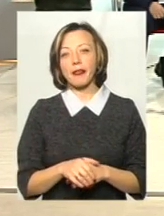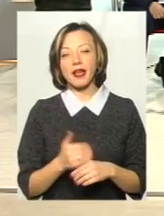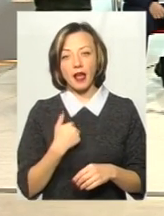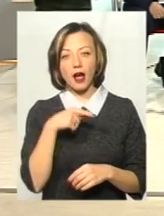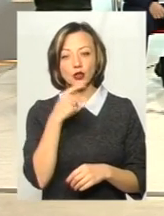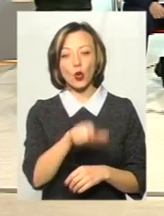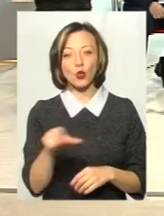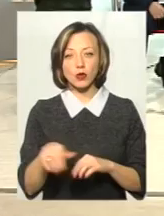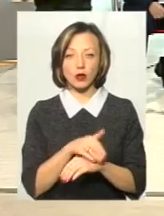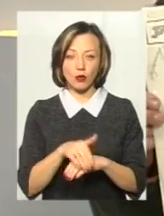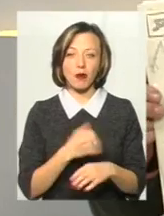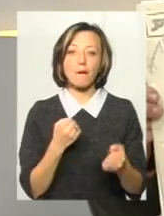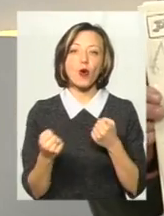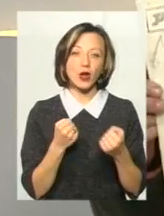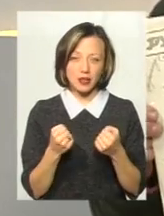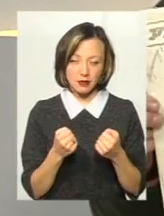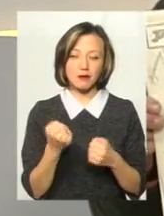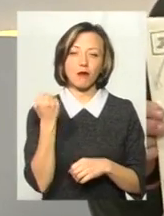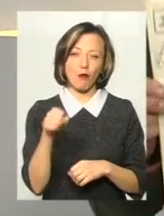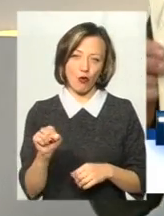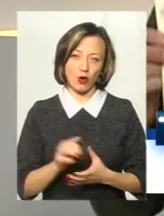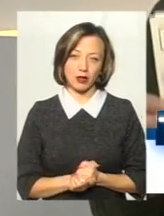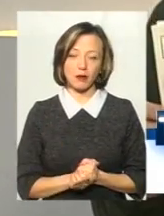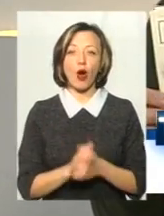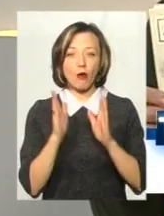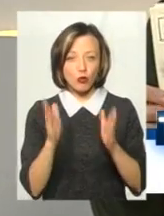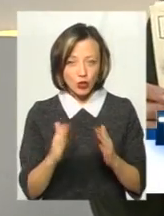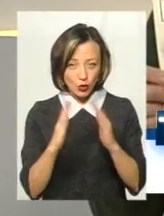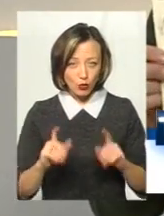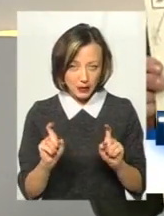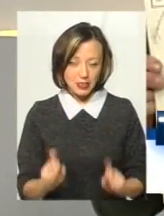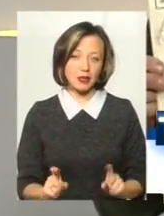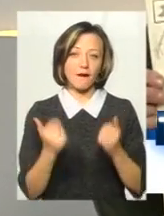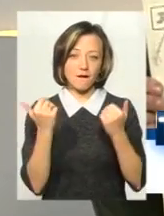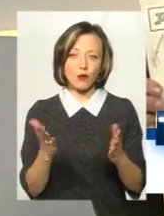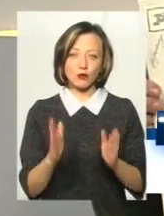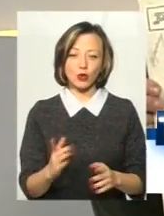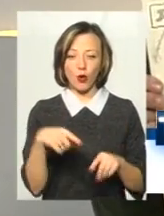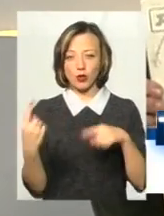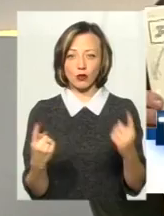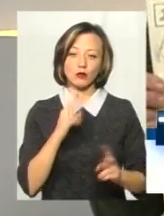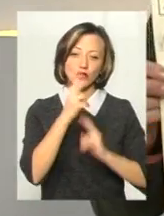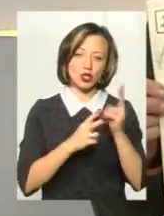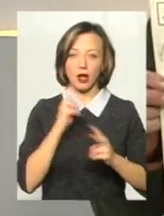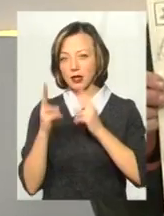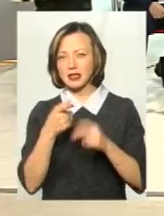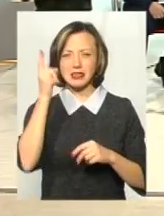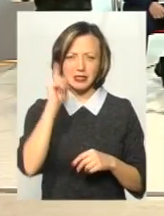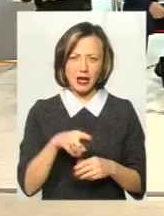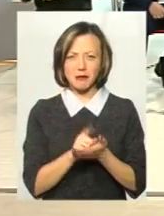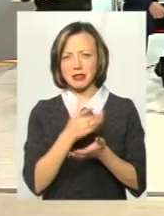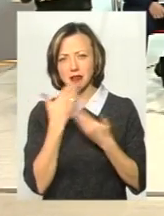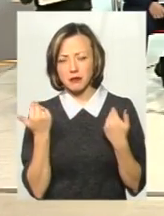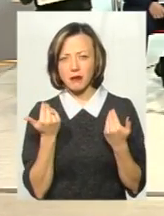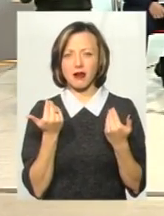кажу, люди добрі, боріться, поборете. Будете вдома сидіти, от будете один одному жалітися. Ти знаєш, пенсії